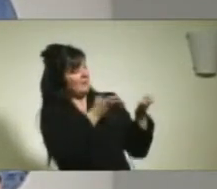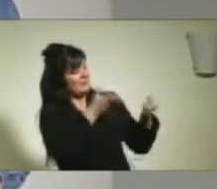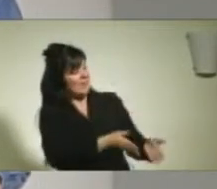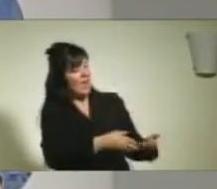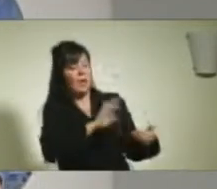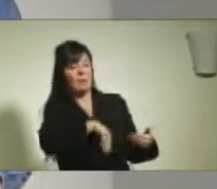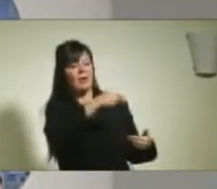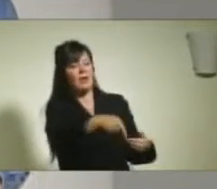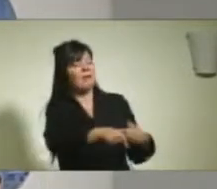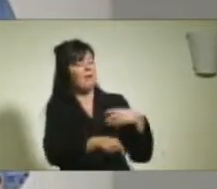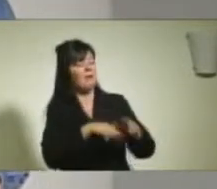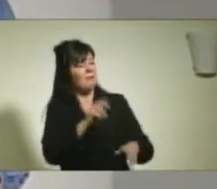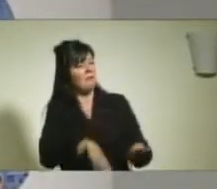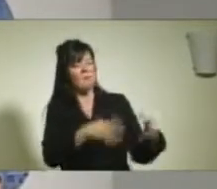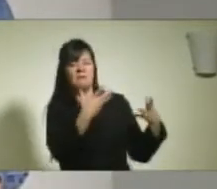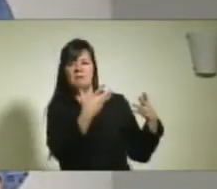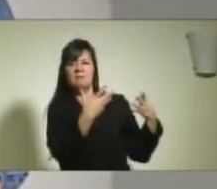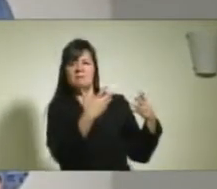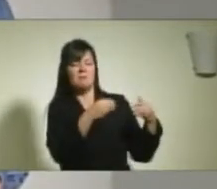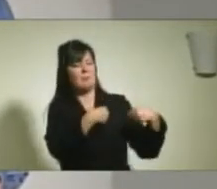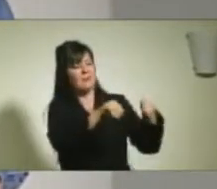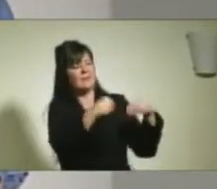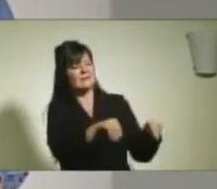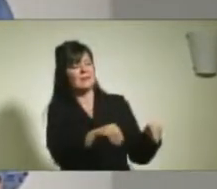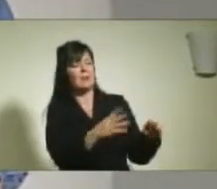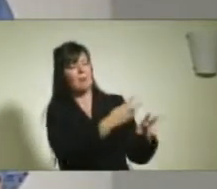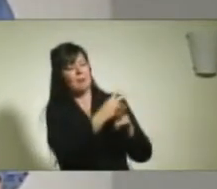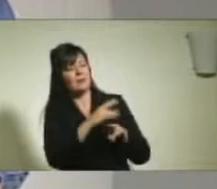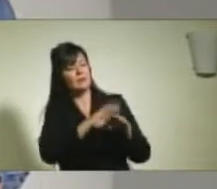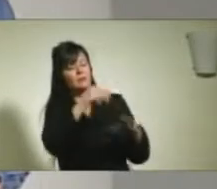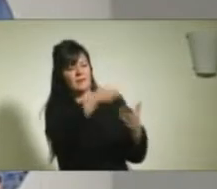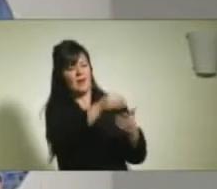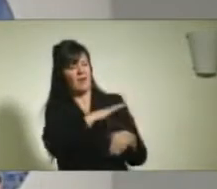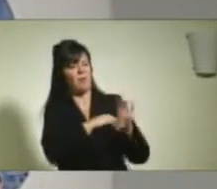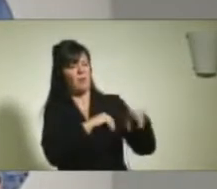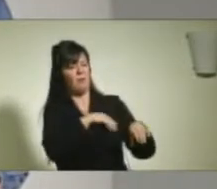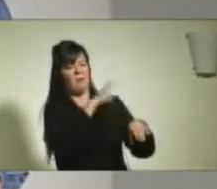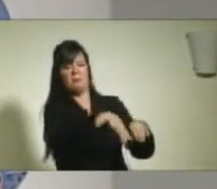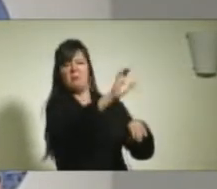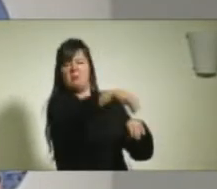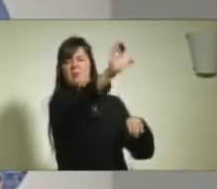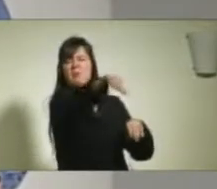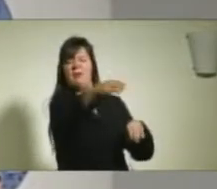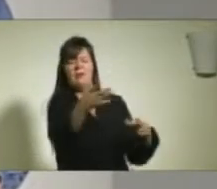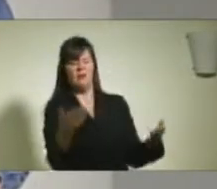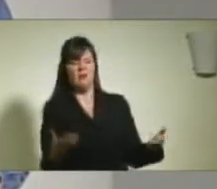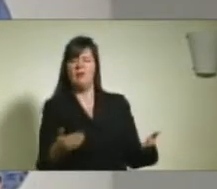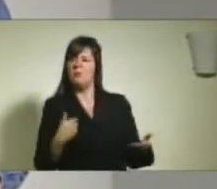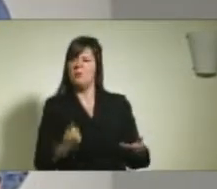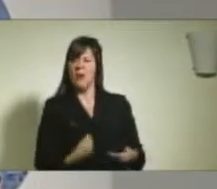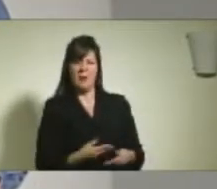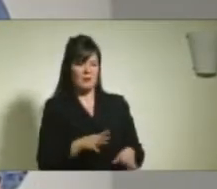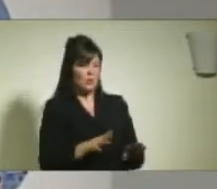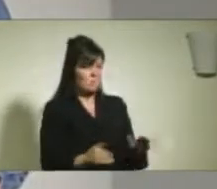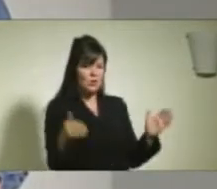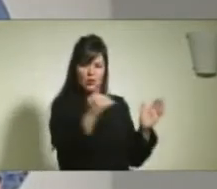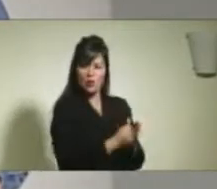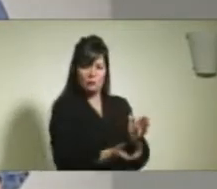trouvent à tous les 3 pas. Alors, nous allons dire qu'au lieu de s'attaquer aux pauvres, on devrait s'asseoir